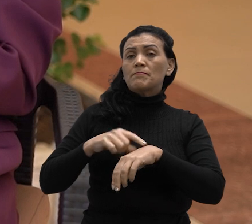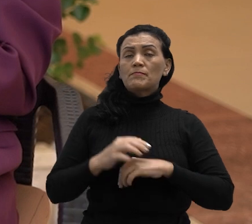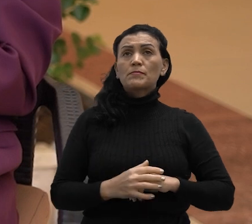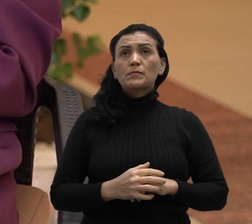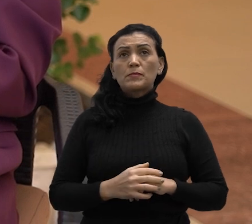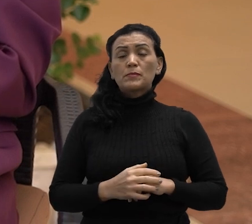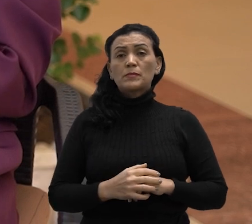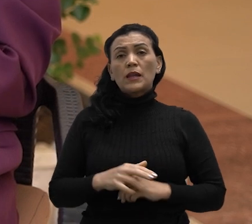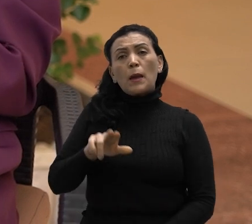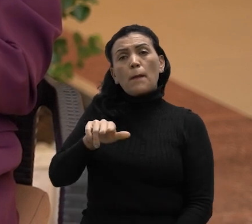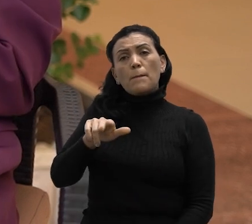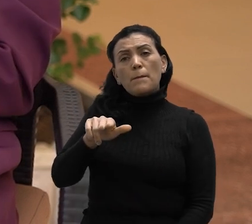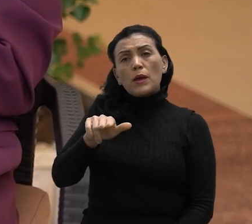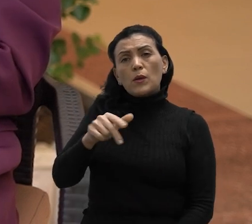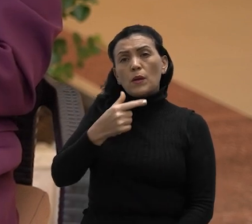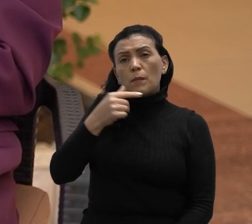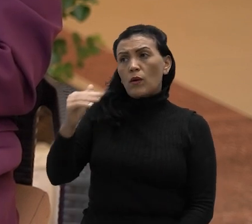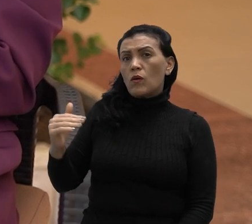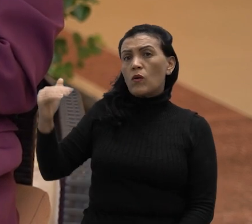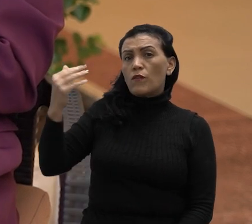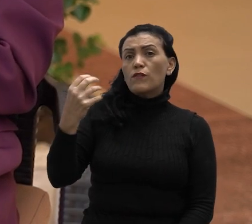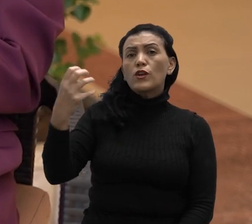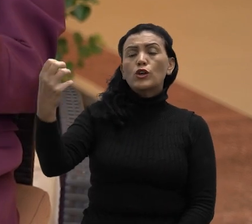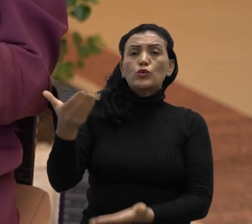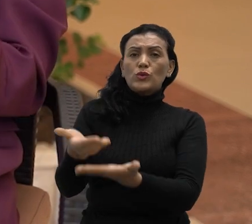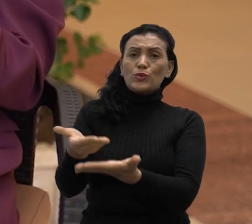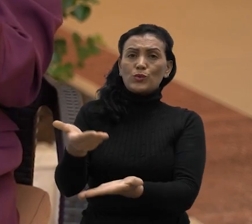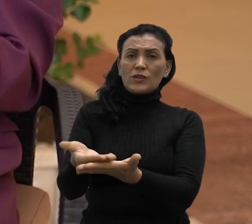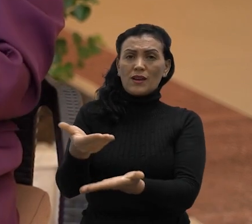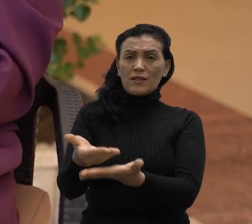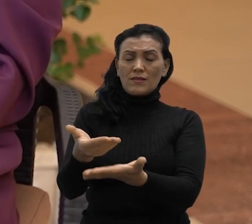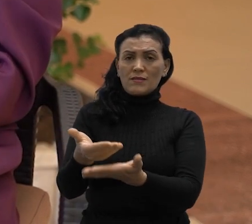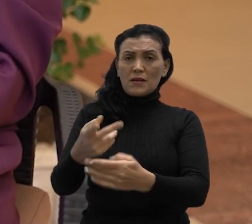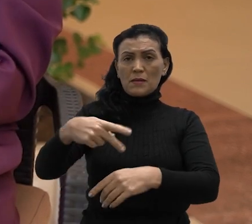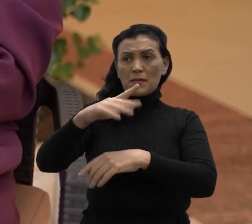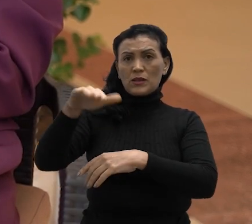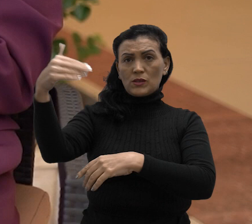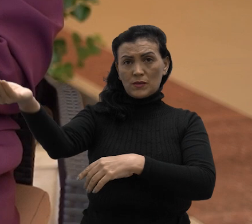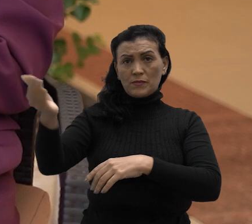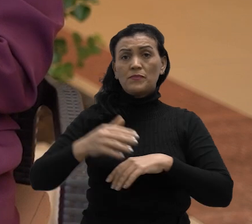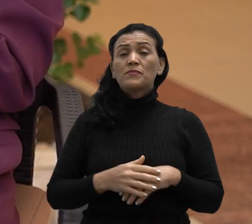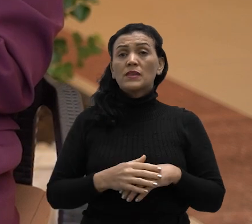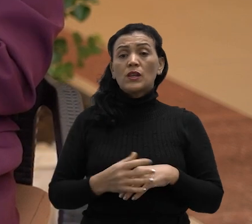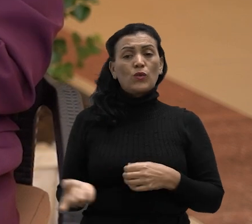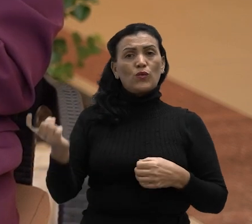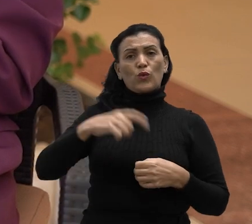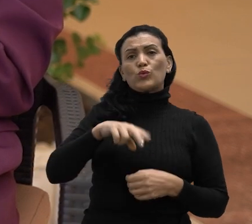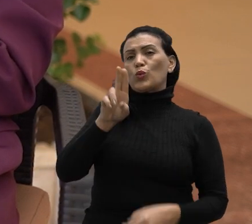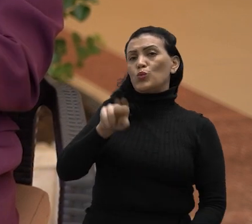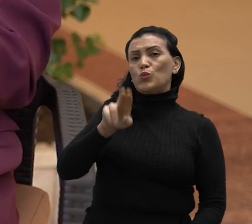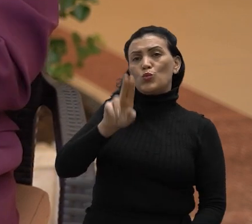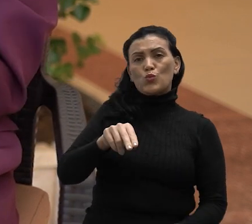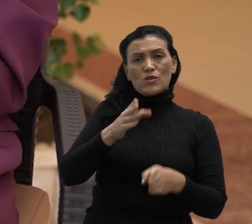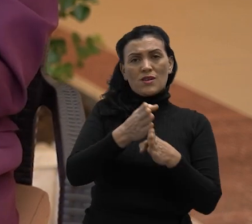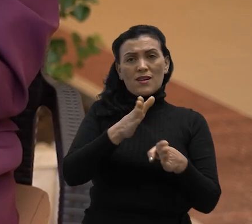عنا انه اخي الكبير انه سافر عشان دراسة، ونتيجة اللي شافه في الوضع في غزة انه قال انه انا هروح على